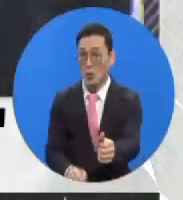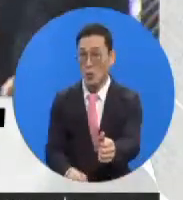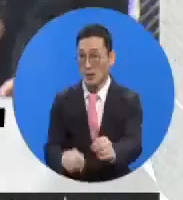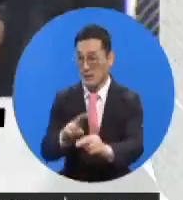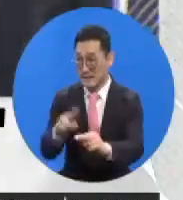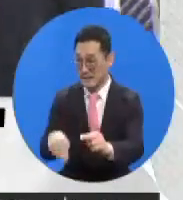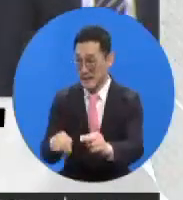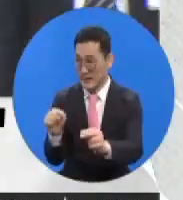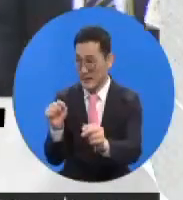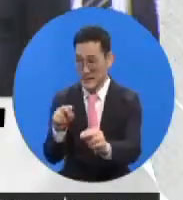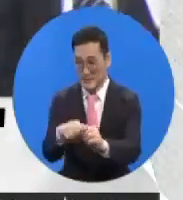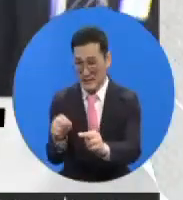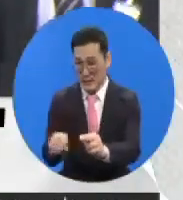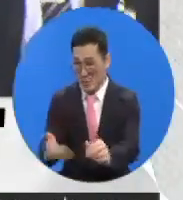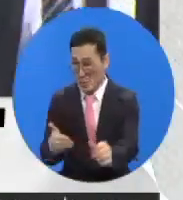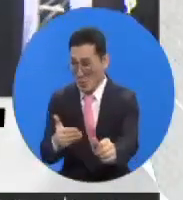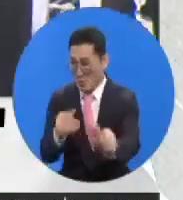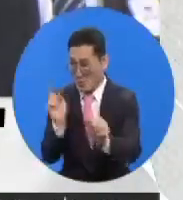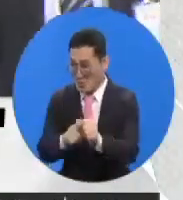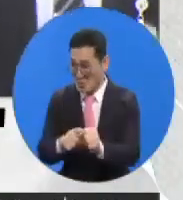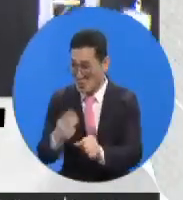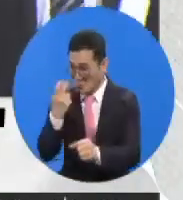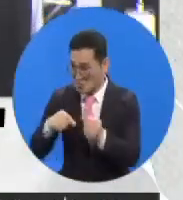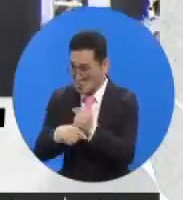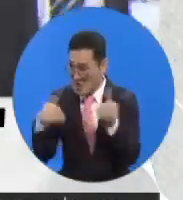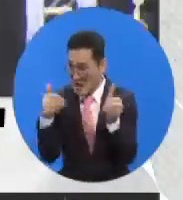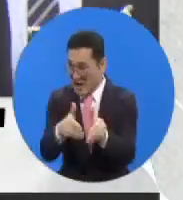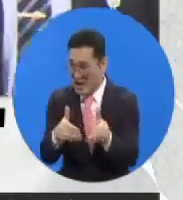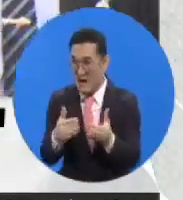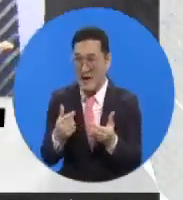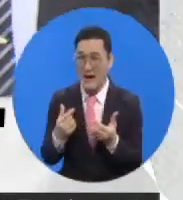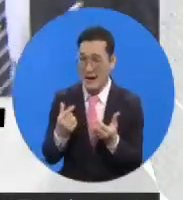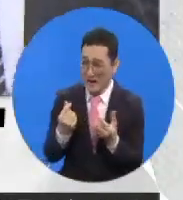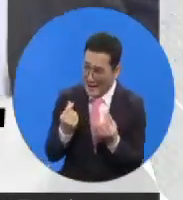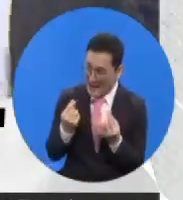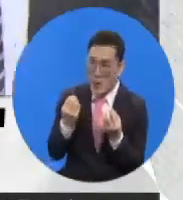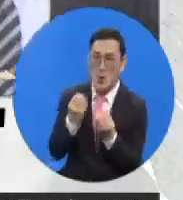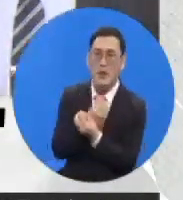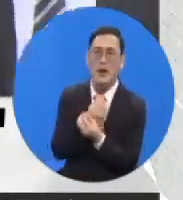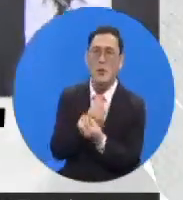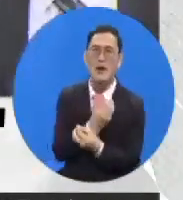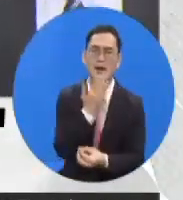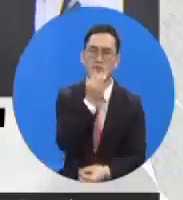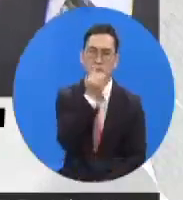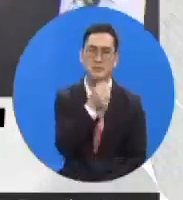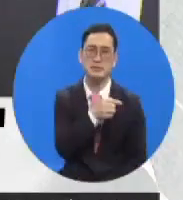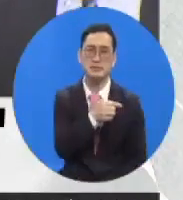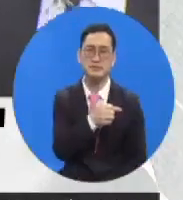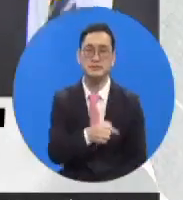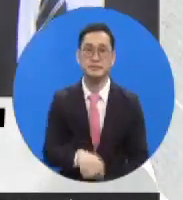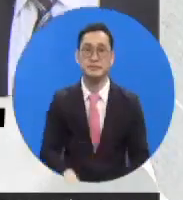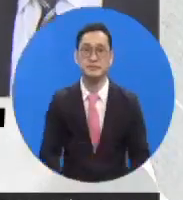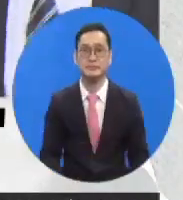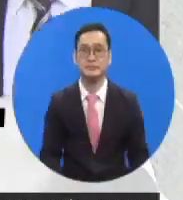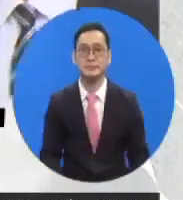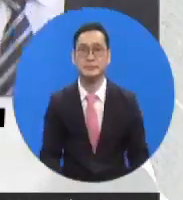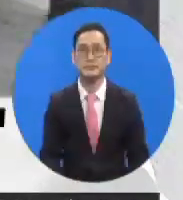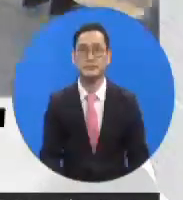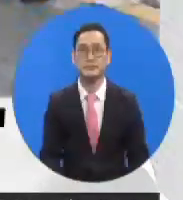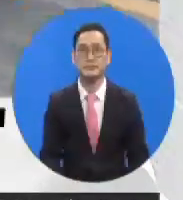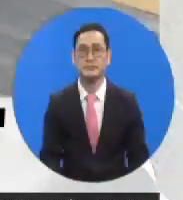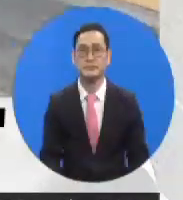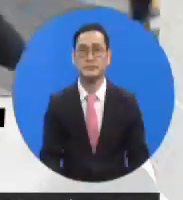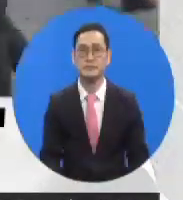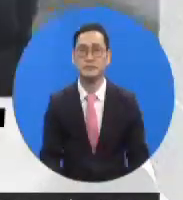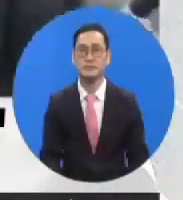사퇴시키기 위해서 저런 수사를 하는 것이 아닌가 그런 오해를 받을 소지가 있다고 봐요. 물론 윤 총장이 그 당시에는 그런